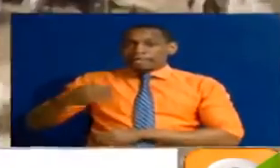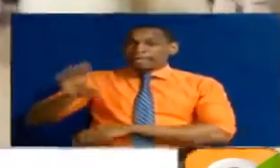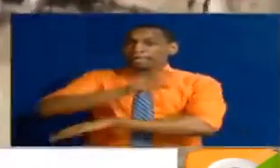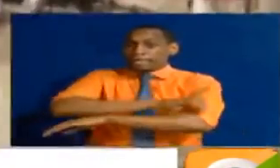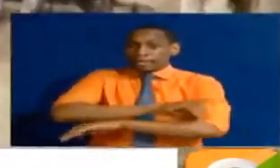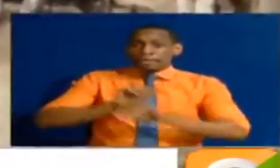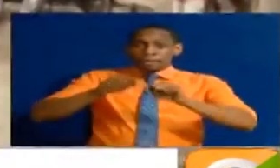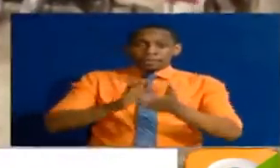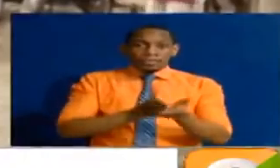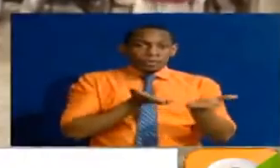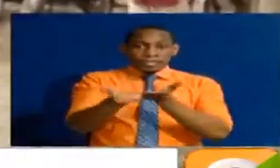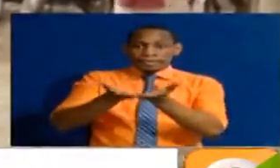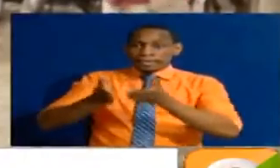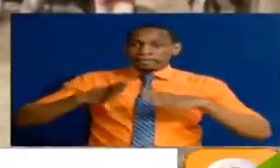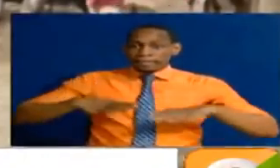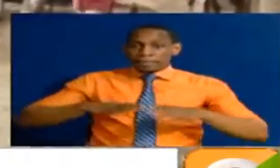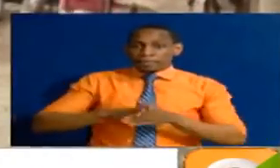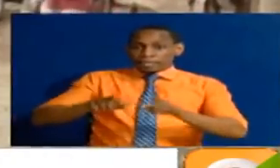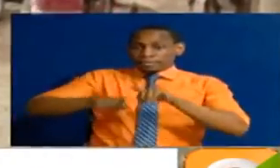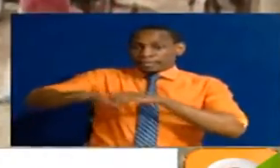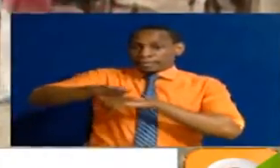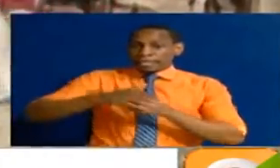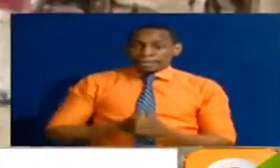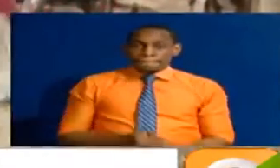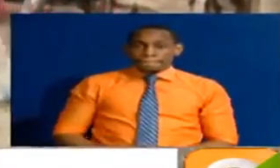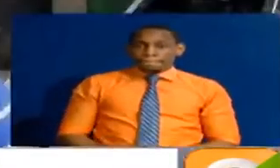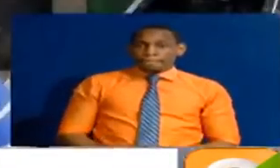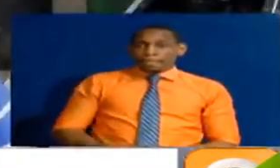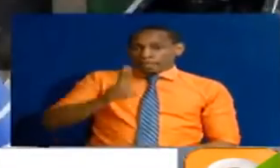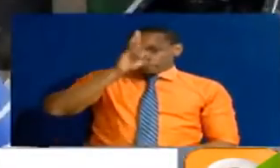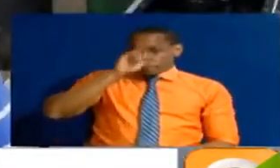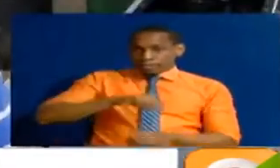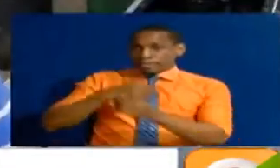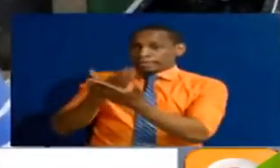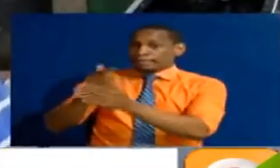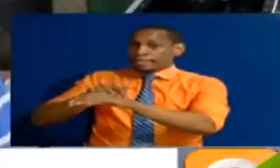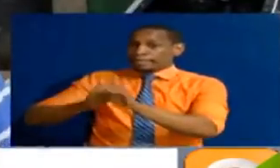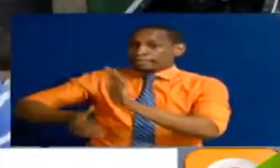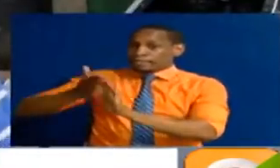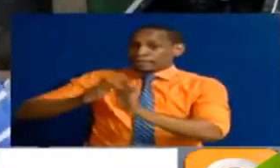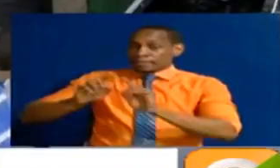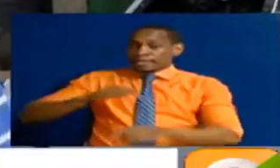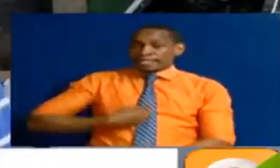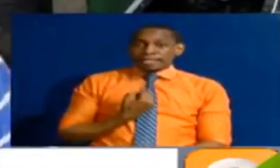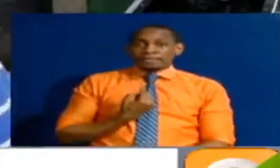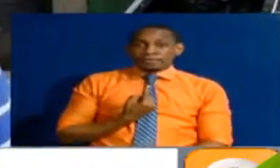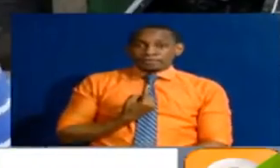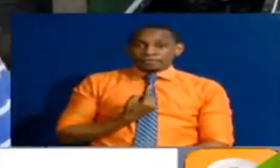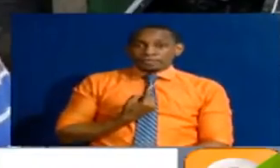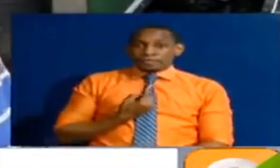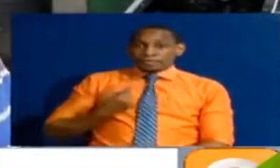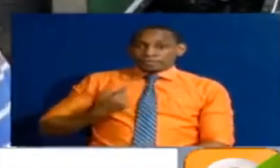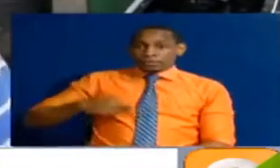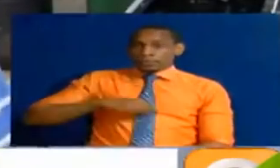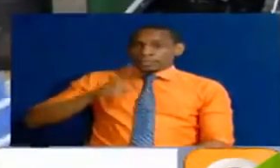siku ili kuhudumia wakazi wa maeneo ya Rombo. Polisi tunafika pale kwa wakati ufao, lakini sisi wenyewe tukao kama